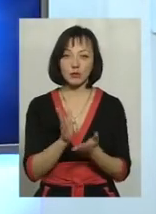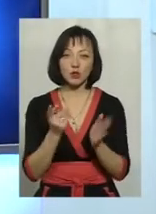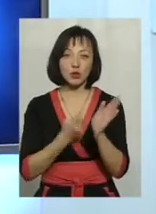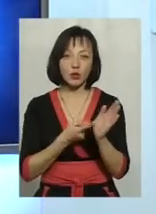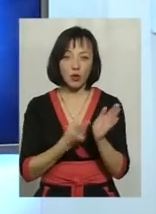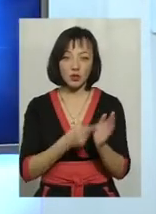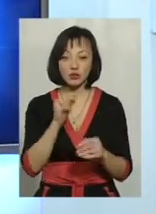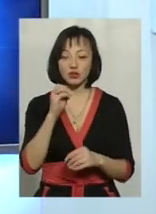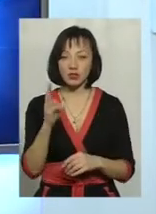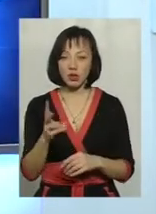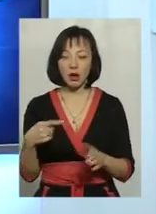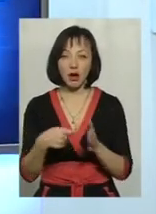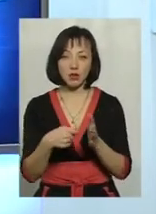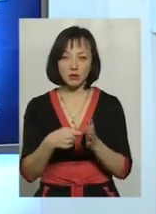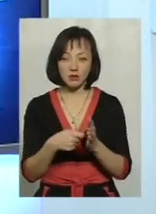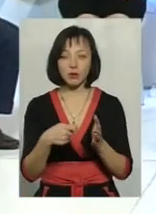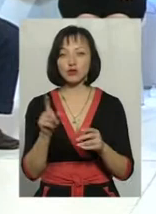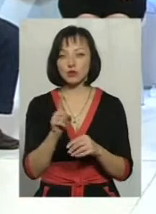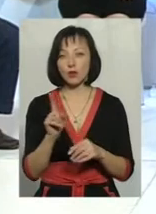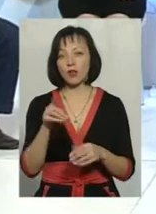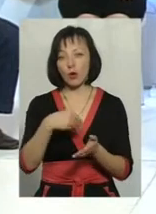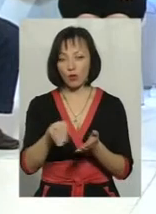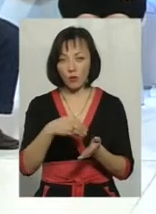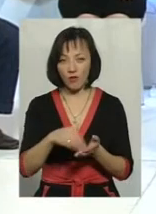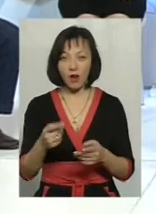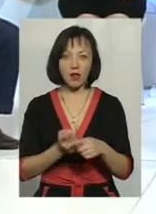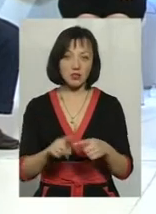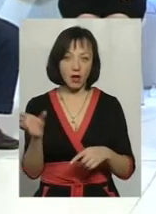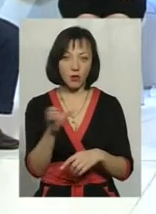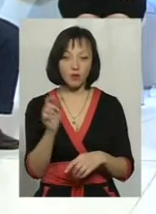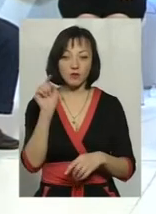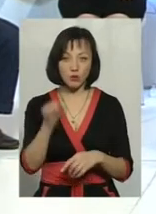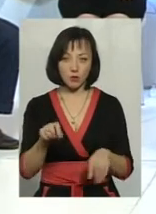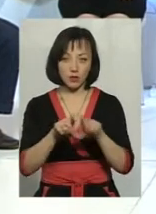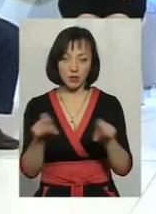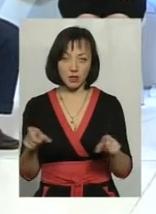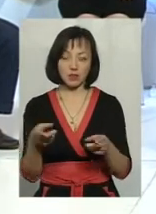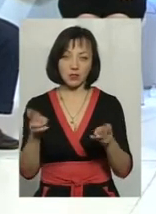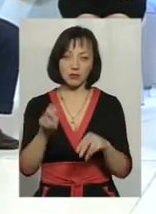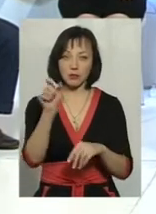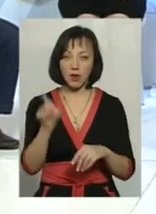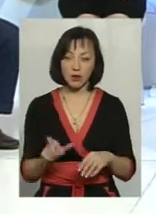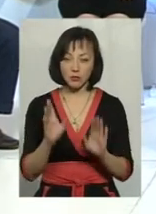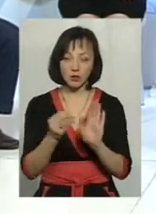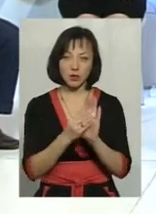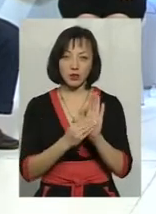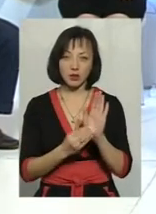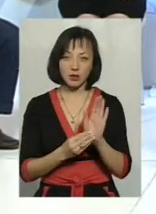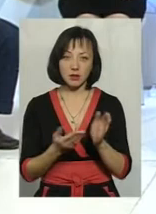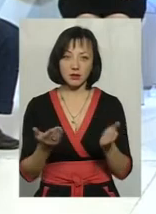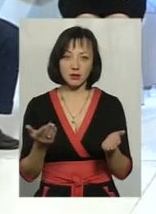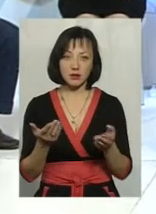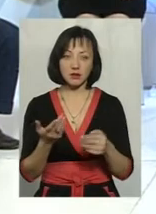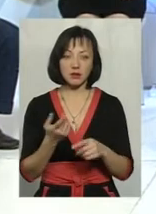буде чек, касовий чек, про те, що вона придбавала цей алкоголь, залишиться пляшка, а на там будуть теж ще якісь каплі